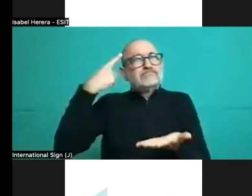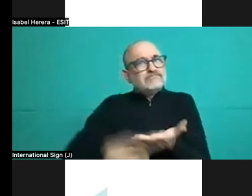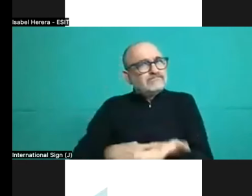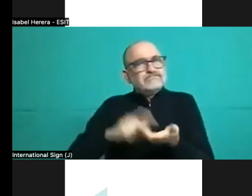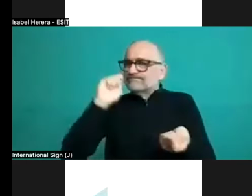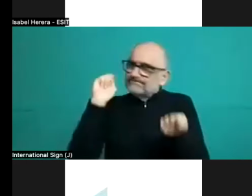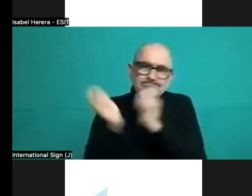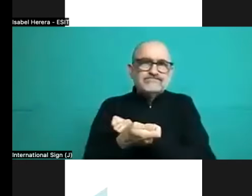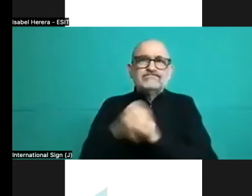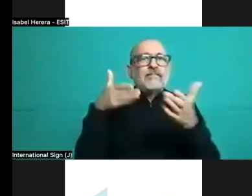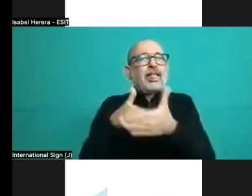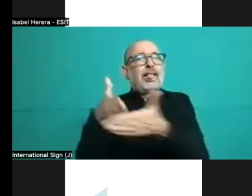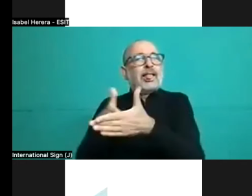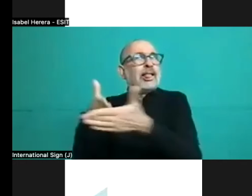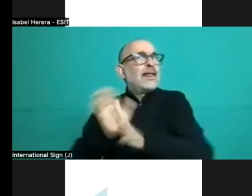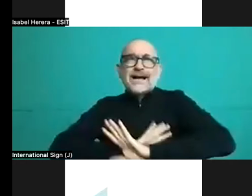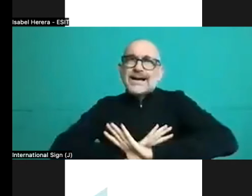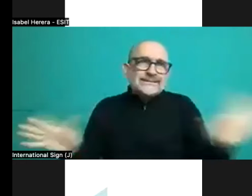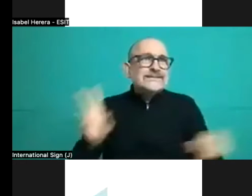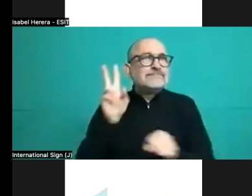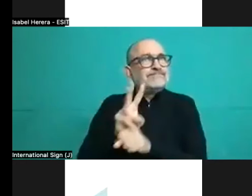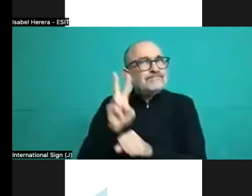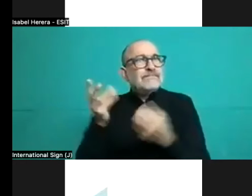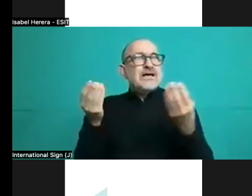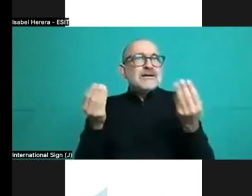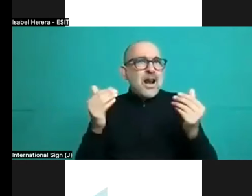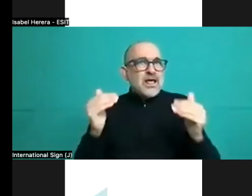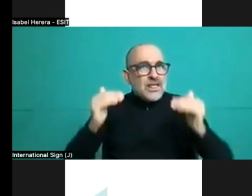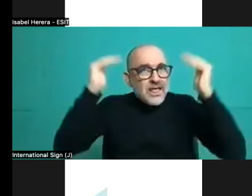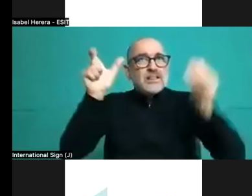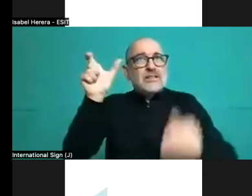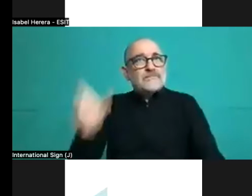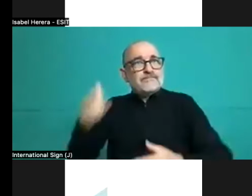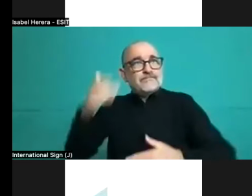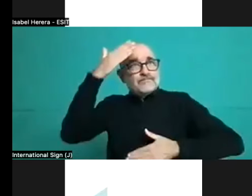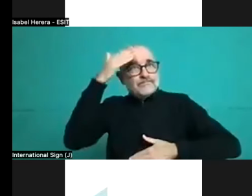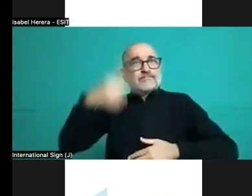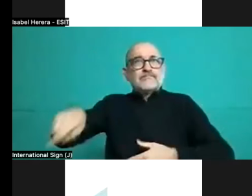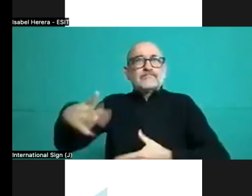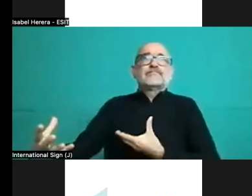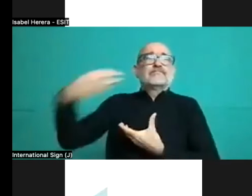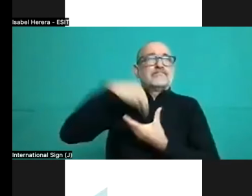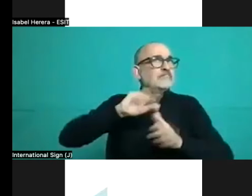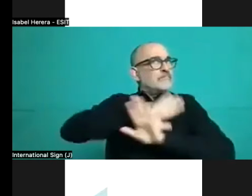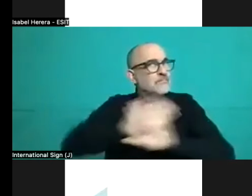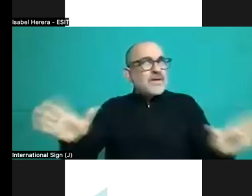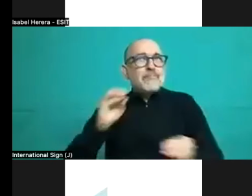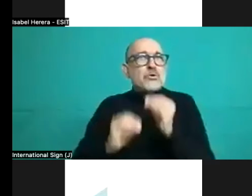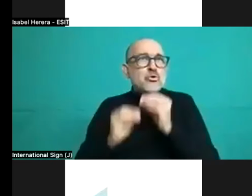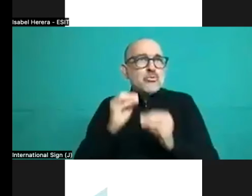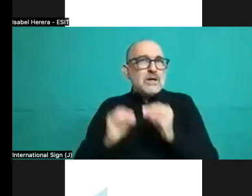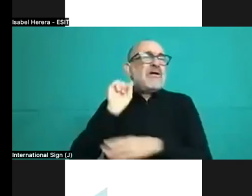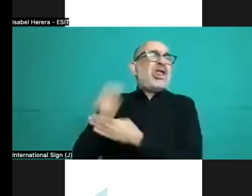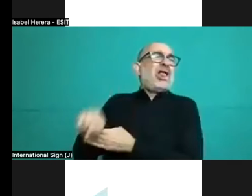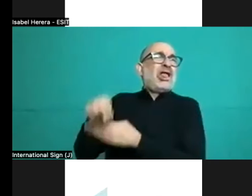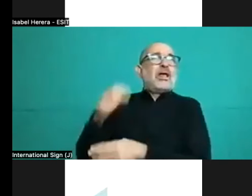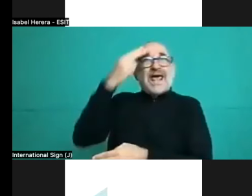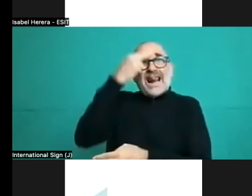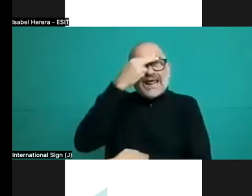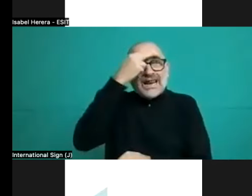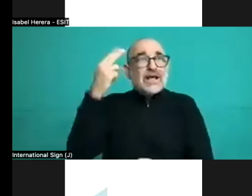patients nous raconte son histoire. Son histoire nous mène au diagnostic et le diagnostic nous mène au traitement. Sans le patient, il n'y a